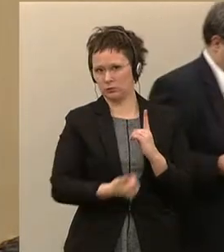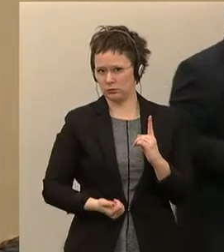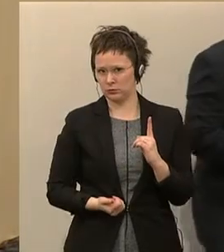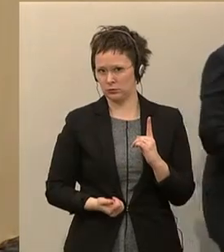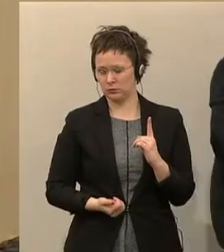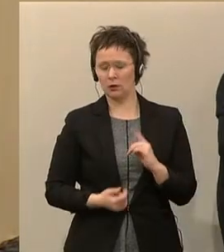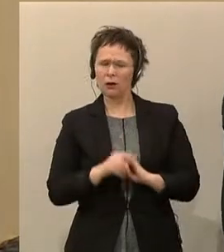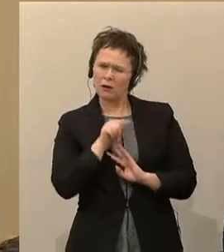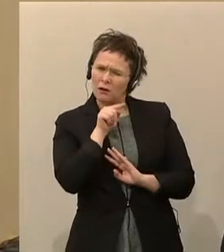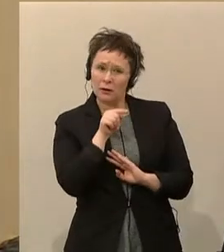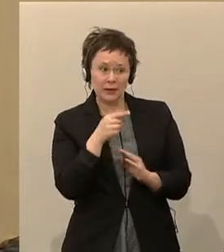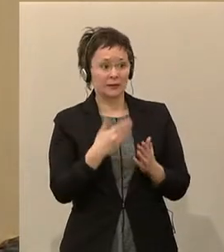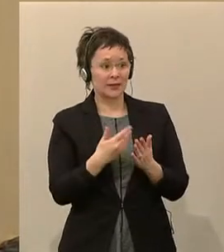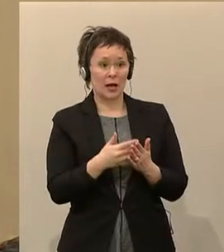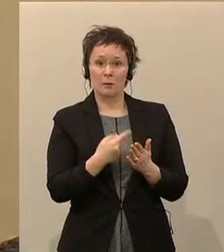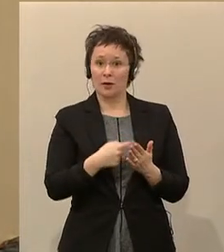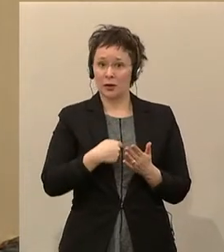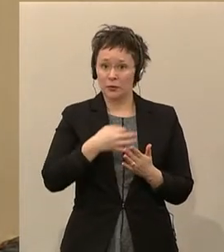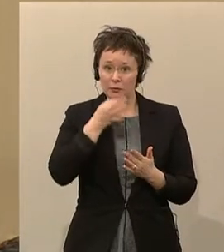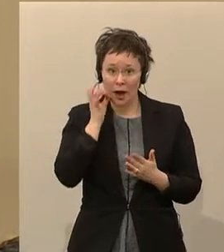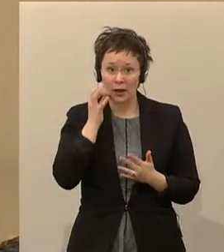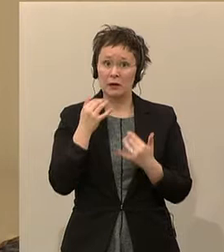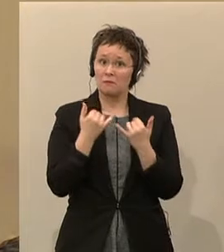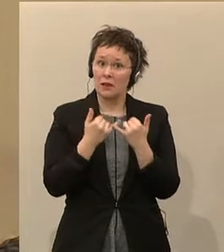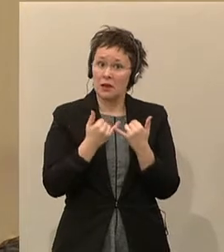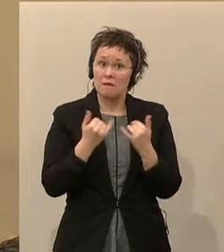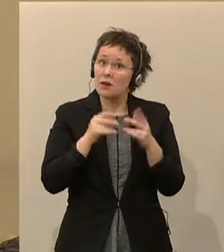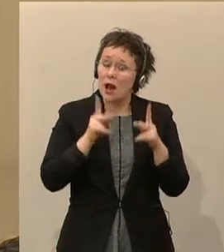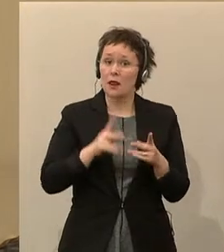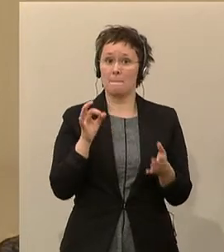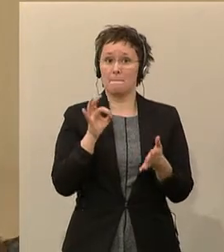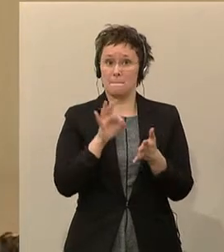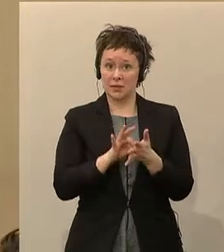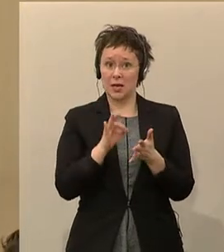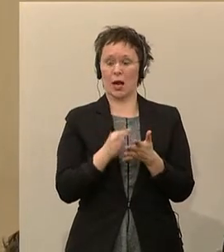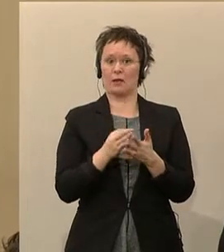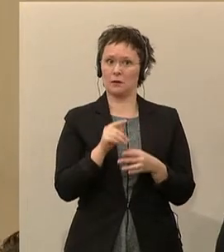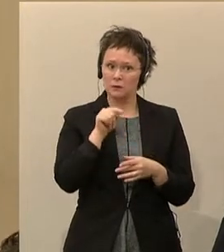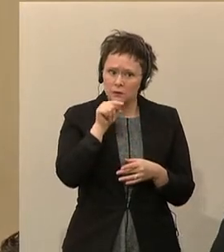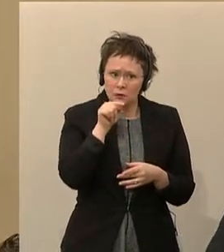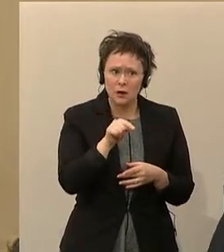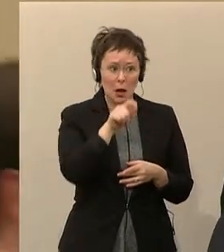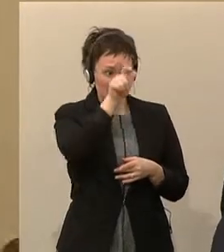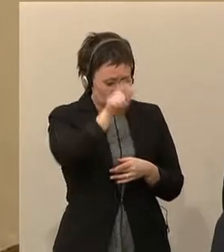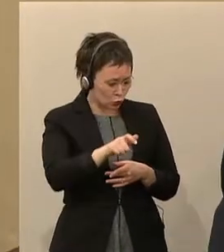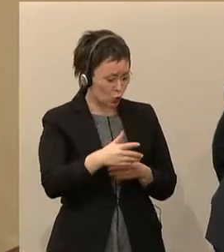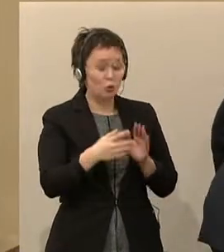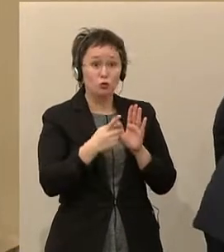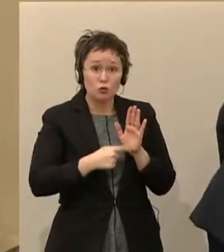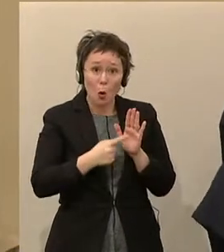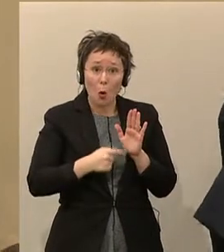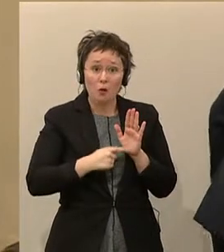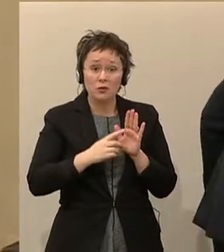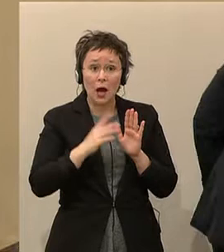so oft rechtsextrem aufgefallen ist, dass der nicht intensiver beobachtet wird, und deswegen habe ich auch